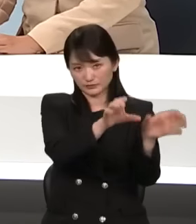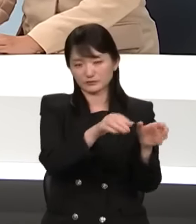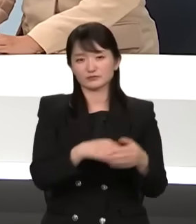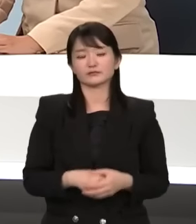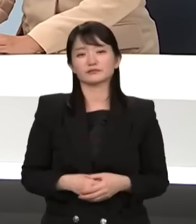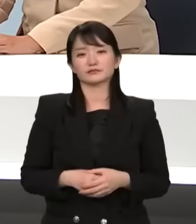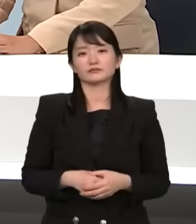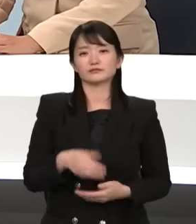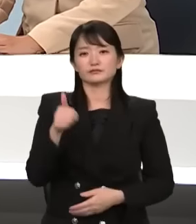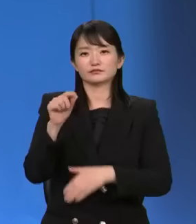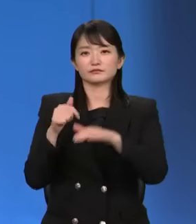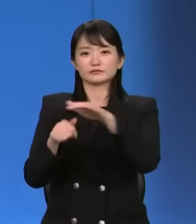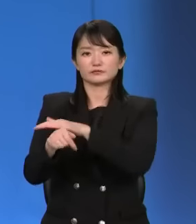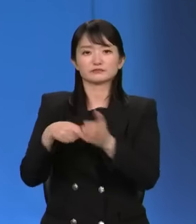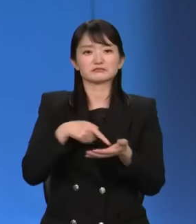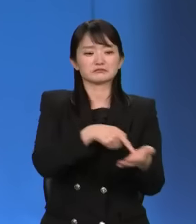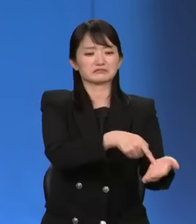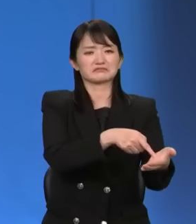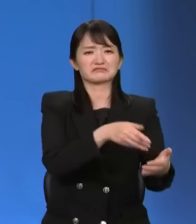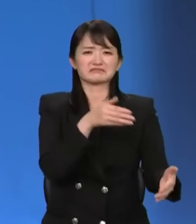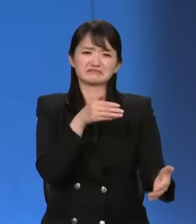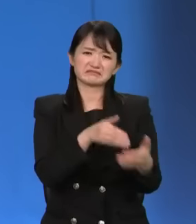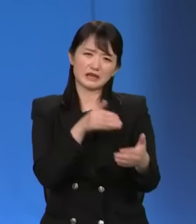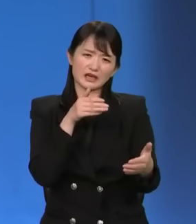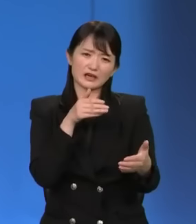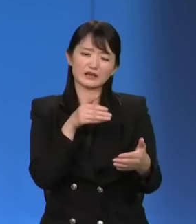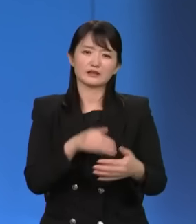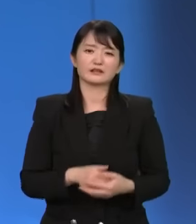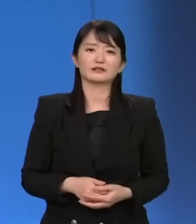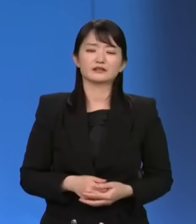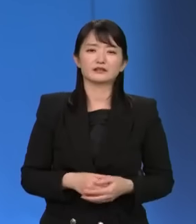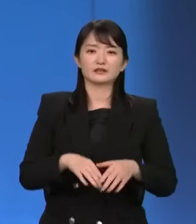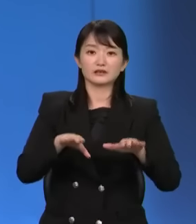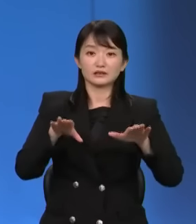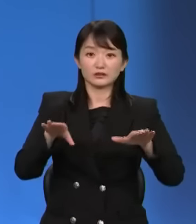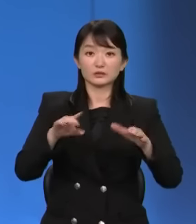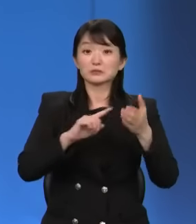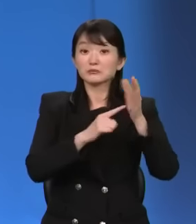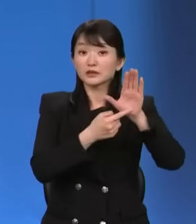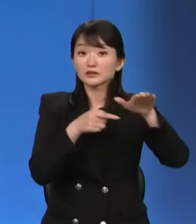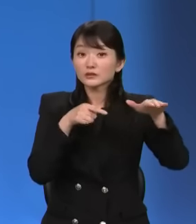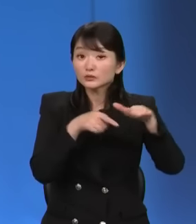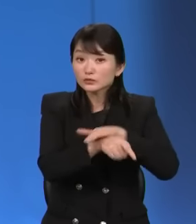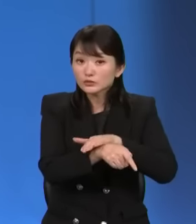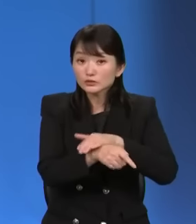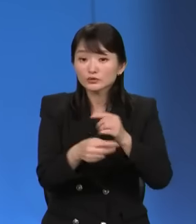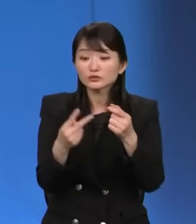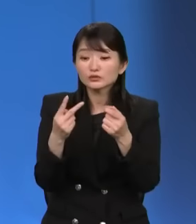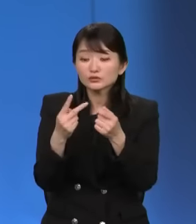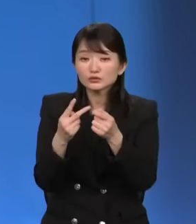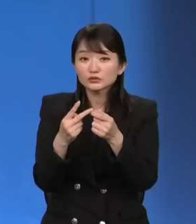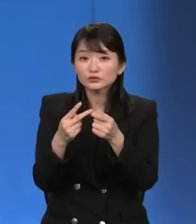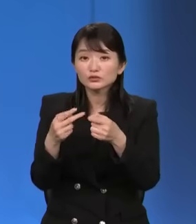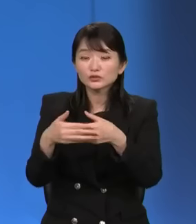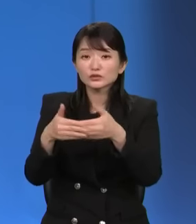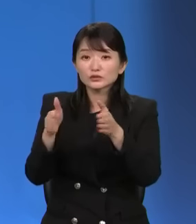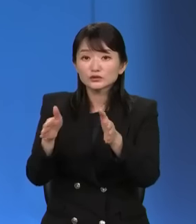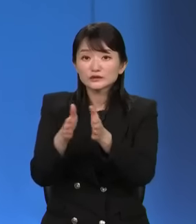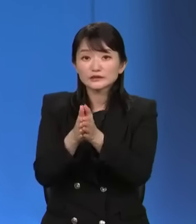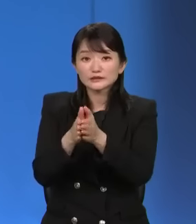사실상이 한 대표의 요구가 거절이 된 셈인데 그나마 오늘 유일하게 밝힌 조치라고 하면 제 2 부속실